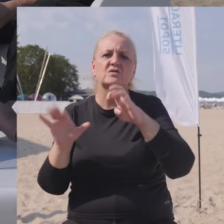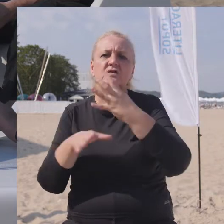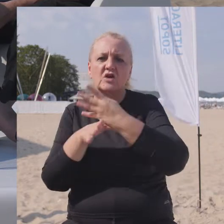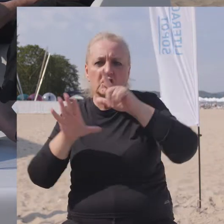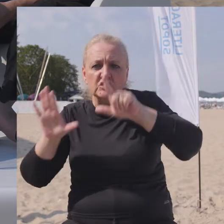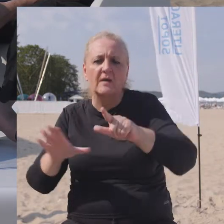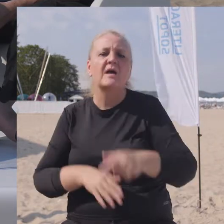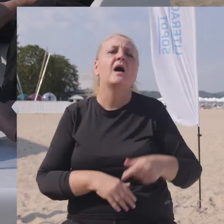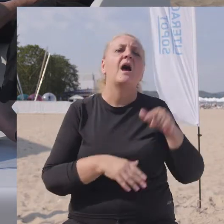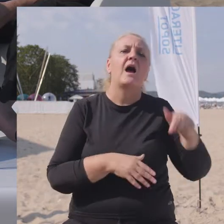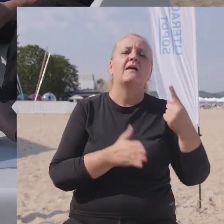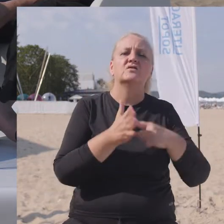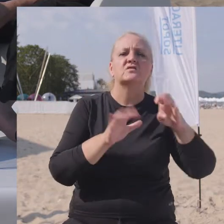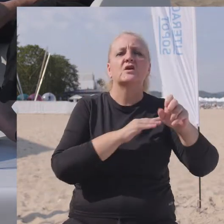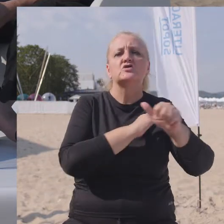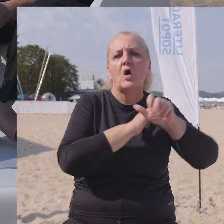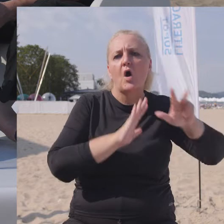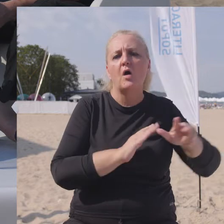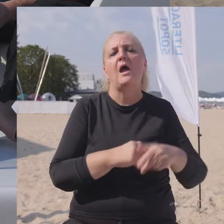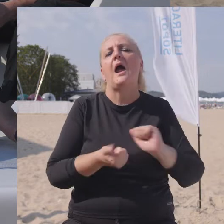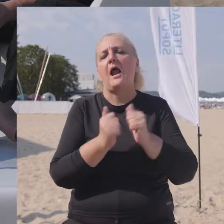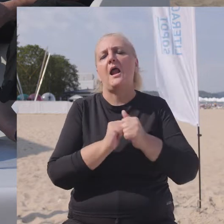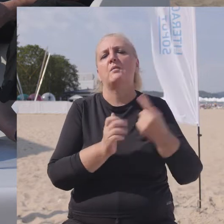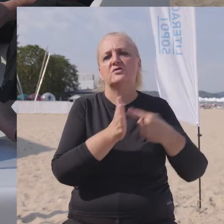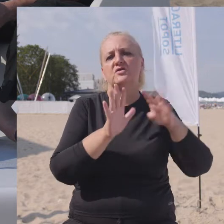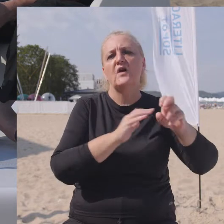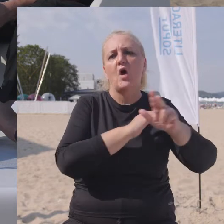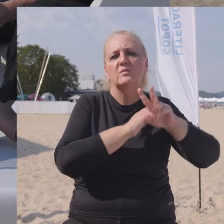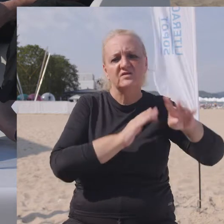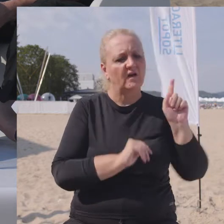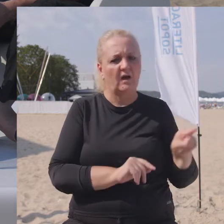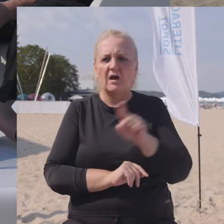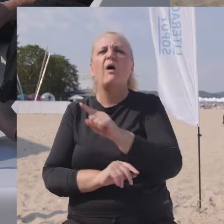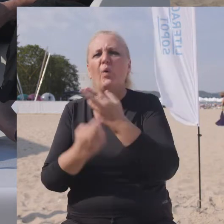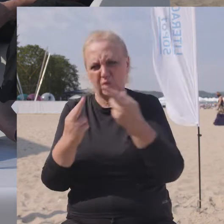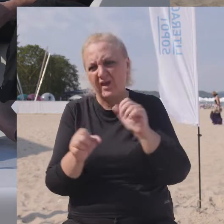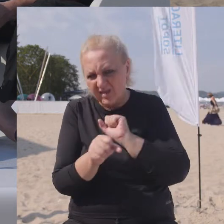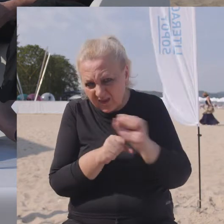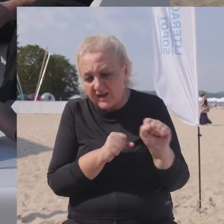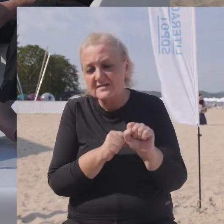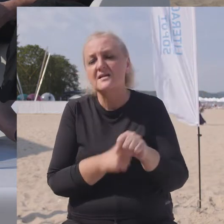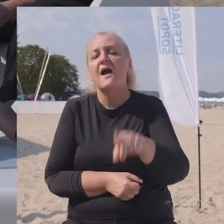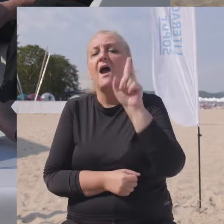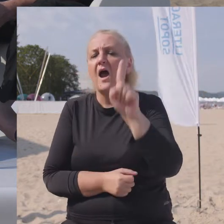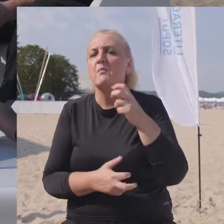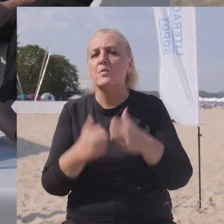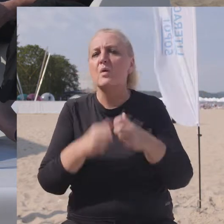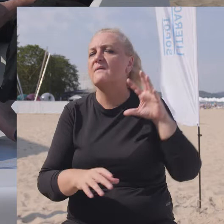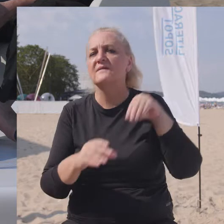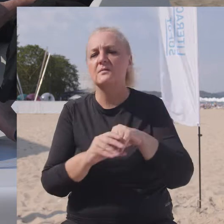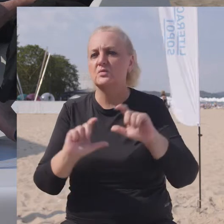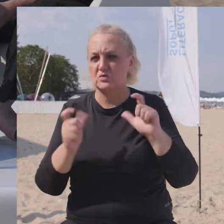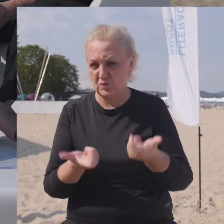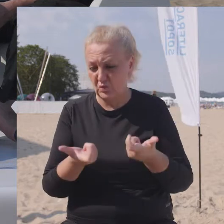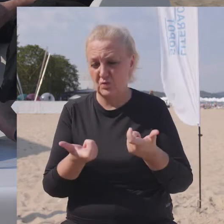47 a 68 czy 89, ale no właśnie jednym z tych problemów jest